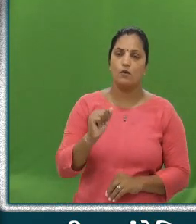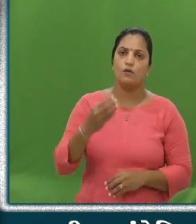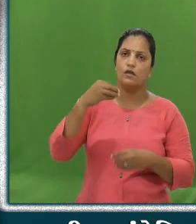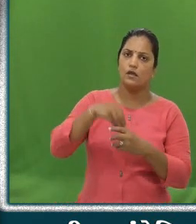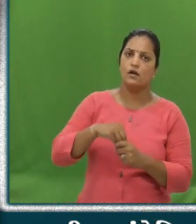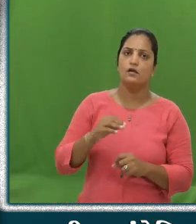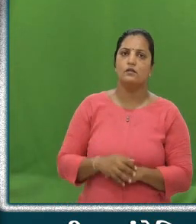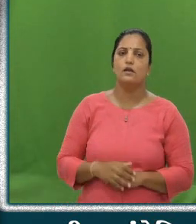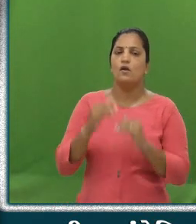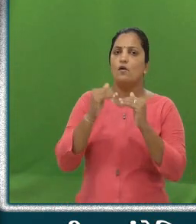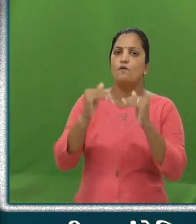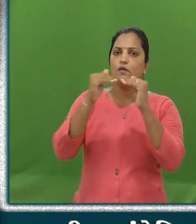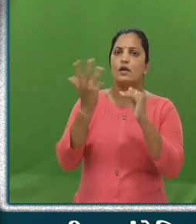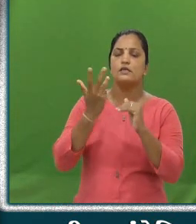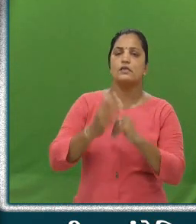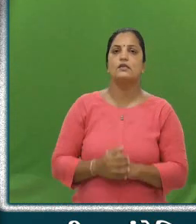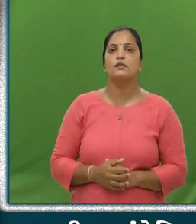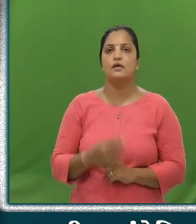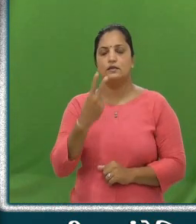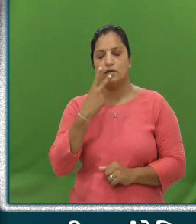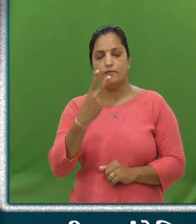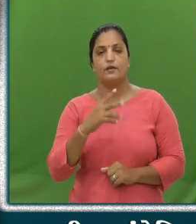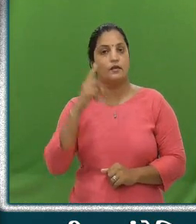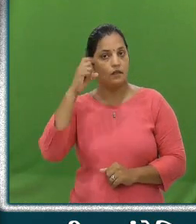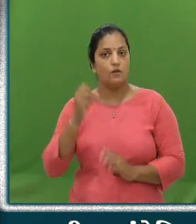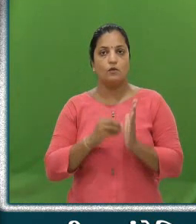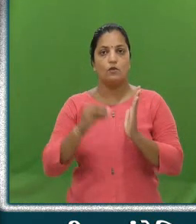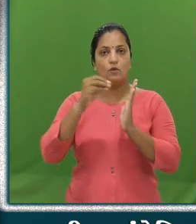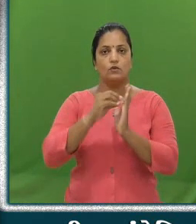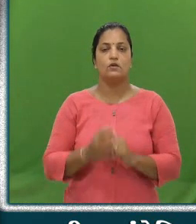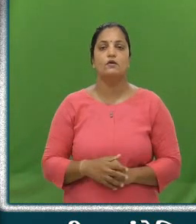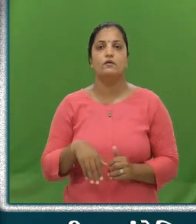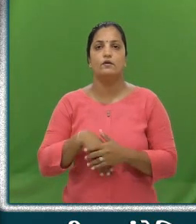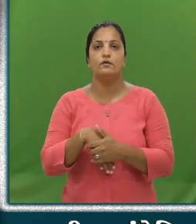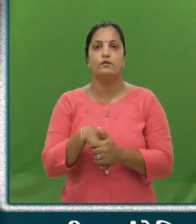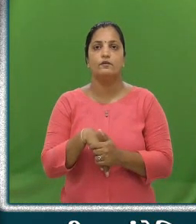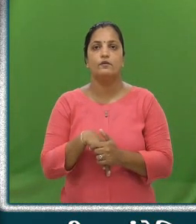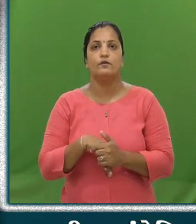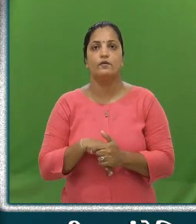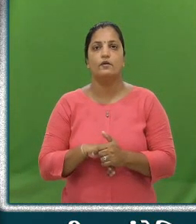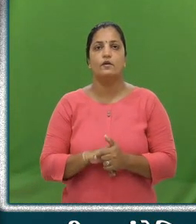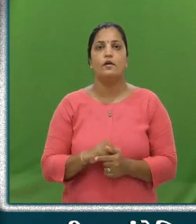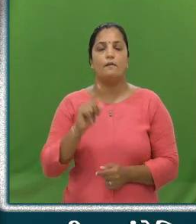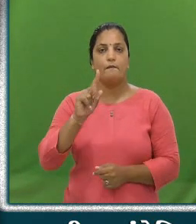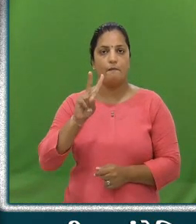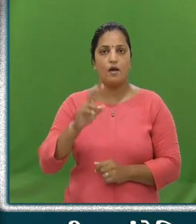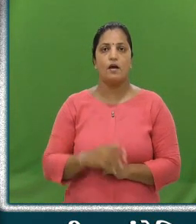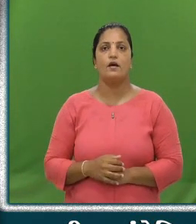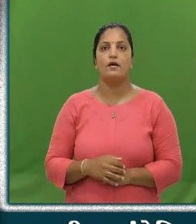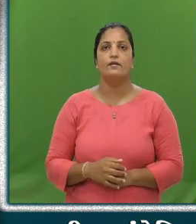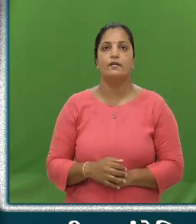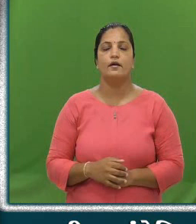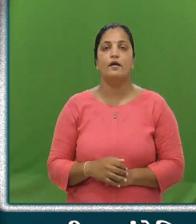અંદર ઉદ્વિકાસ કઈ રીતે થાય છે એની વાત કરવાની છે. તો આ વિસ્તારની અંદર 12 ભમરા રહે છે અને આ